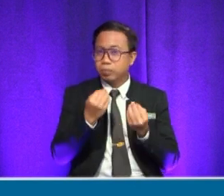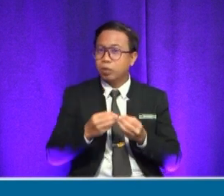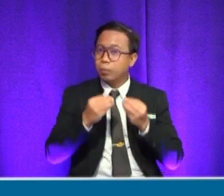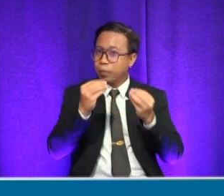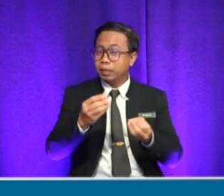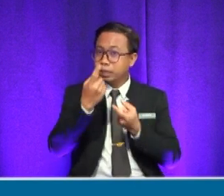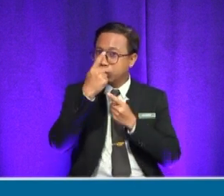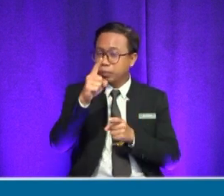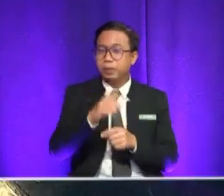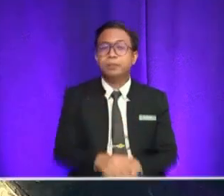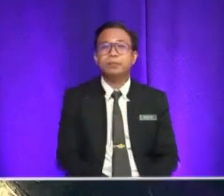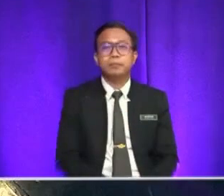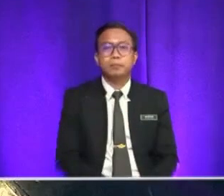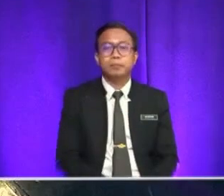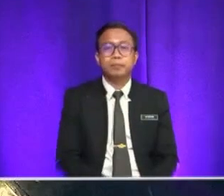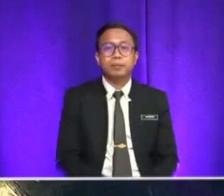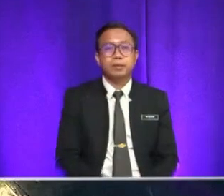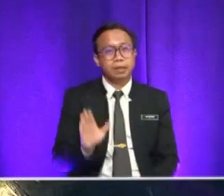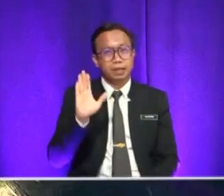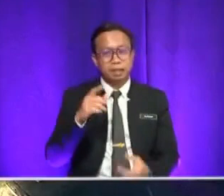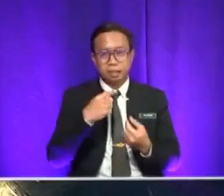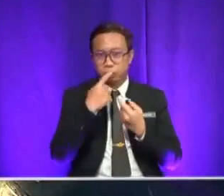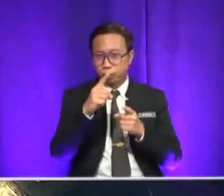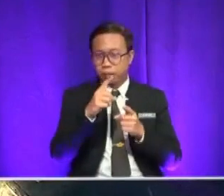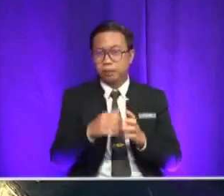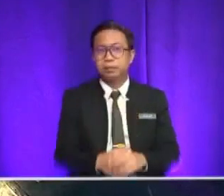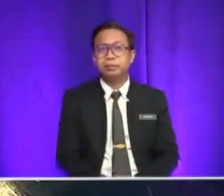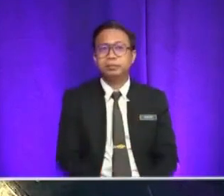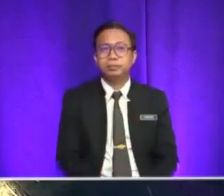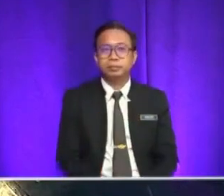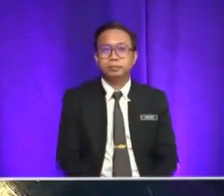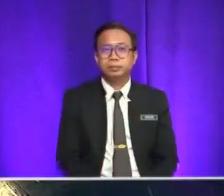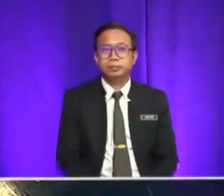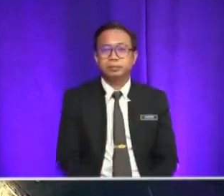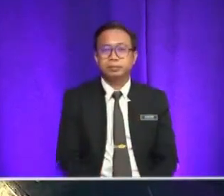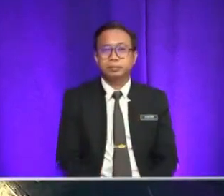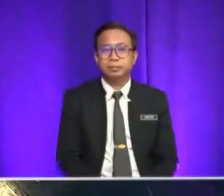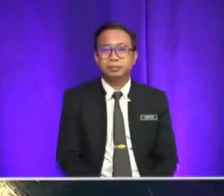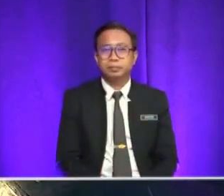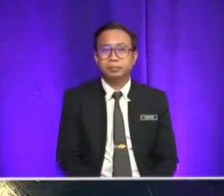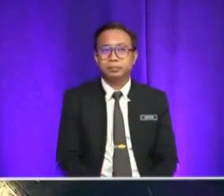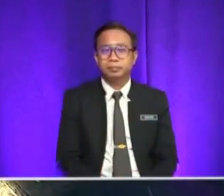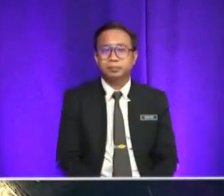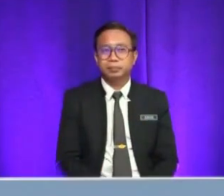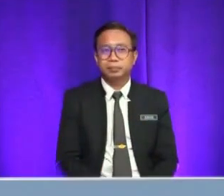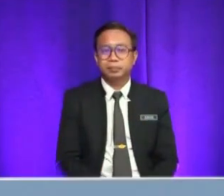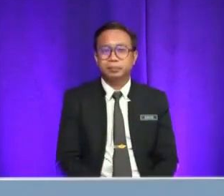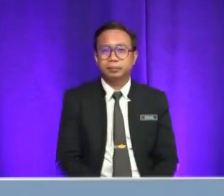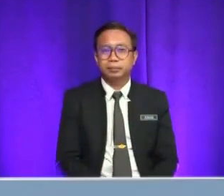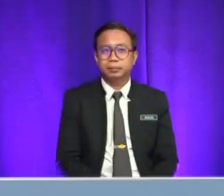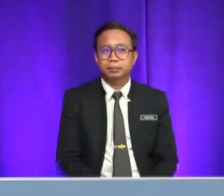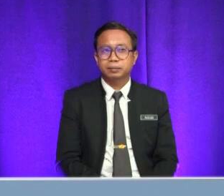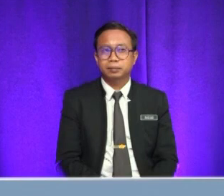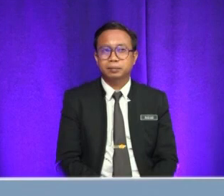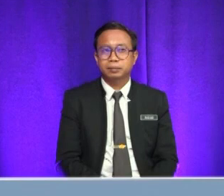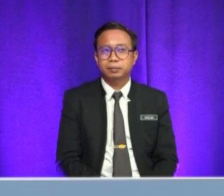jawapan? Ya. Mifzal angkat tangan tadi. Cergas Mifzal. Terbaiklah. Silakan. Okey, satu jawapan.